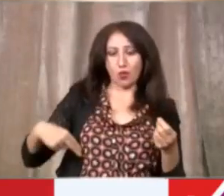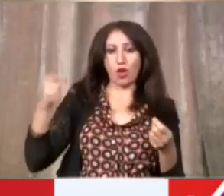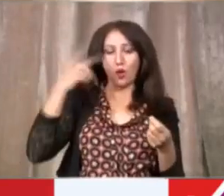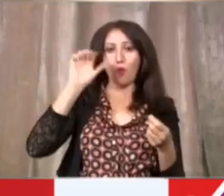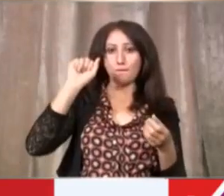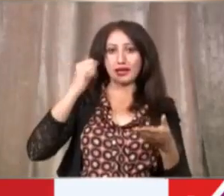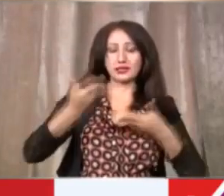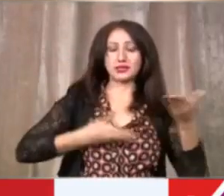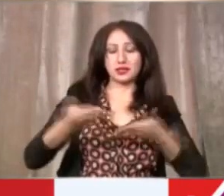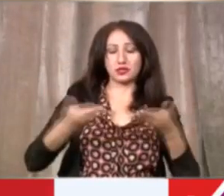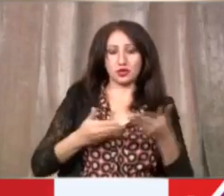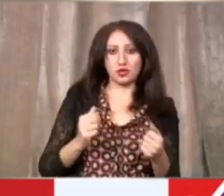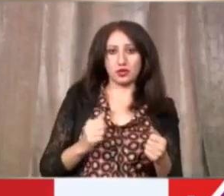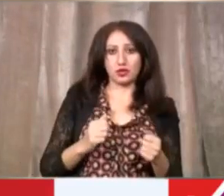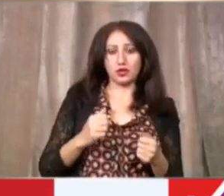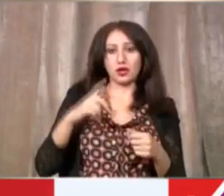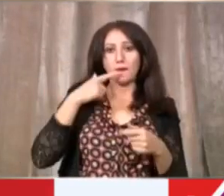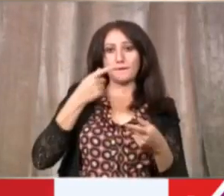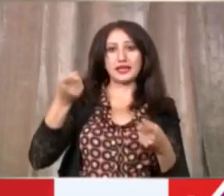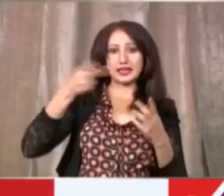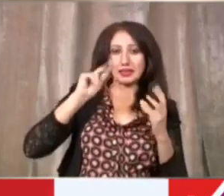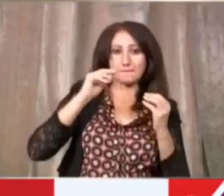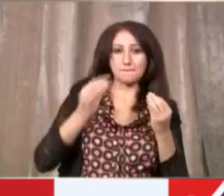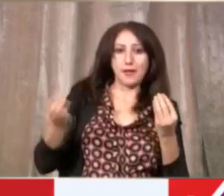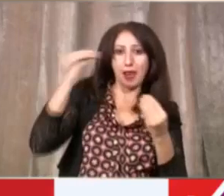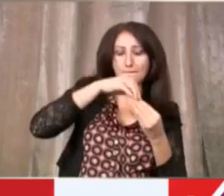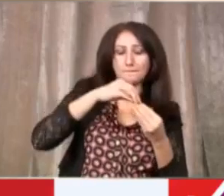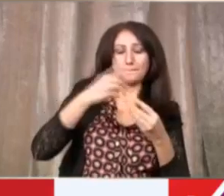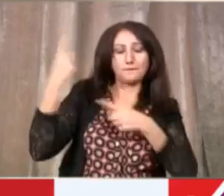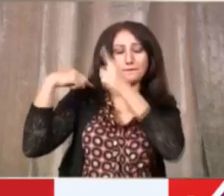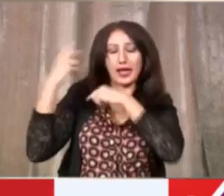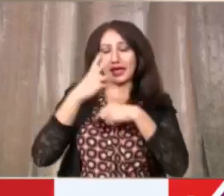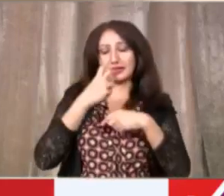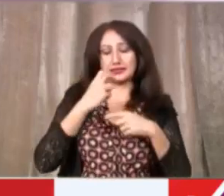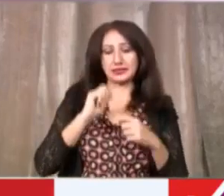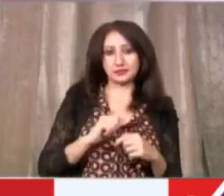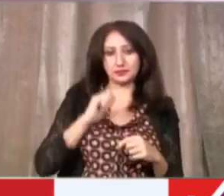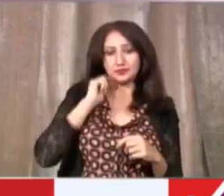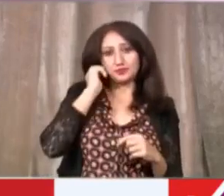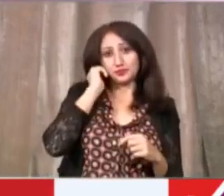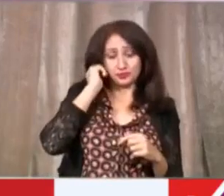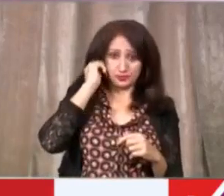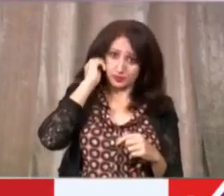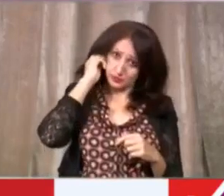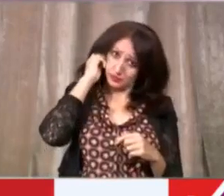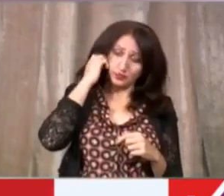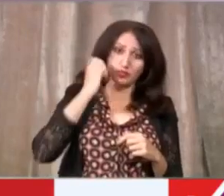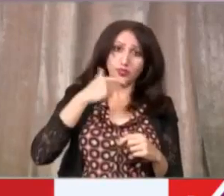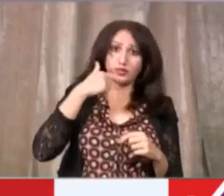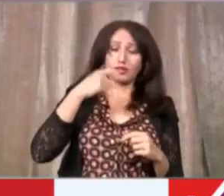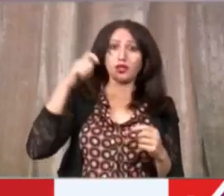استكمالا لمده سابقين وبالتالي هيصدر قرار جمهوري